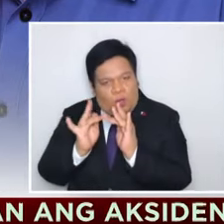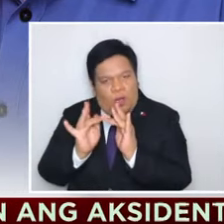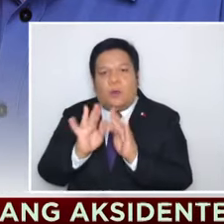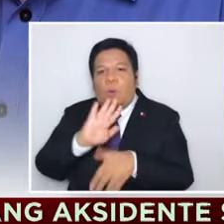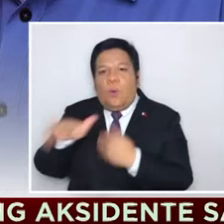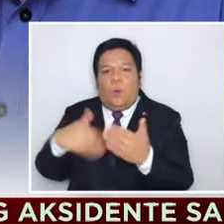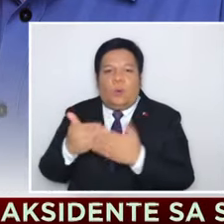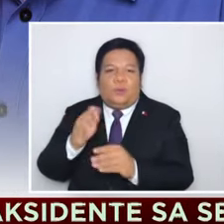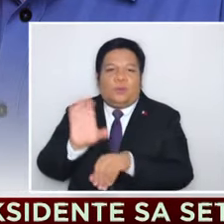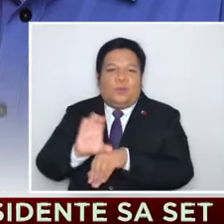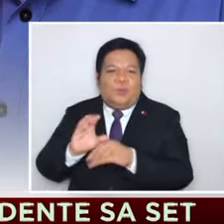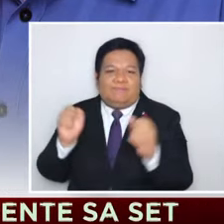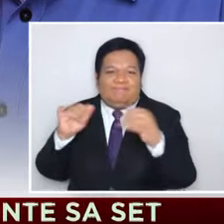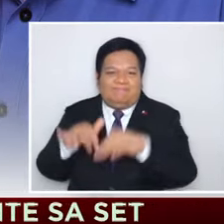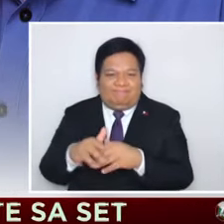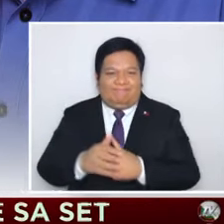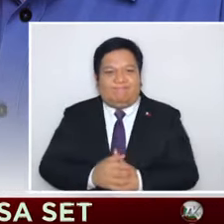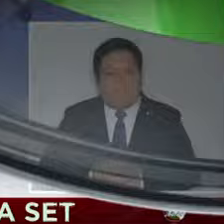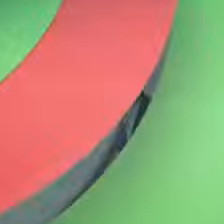services.